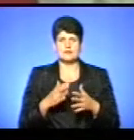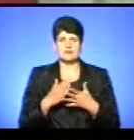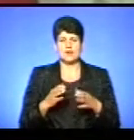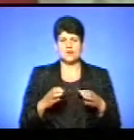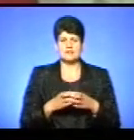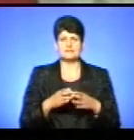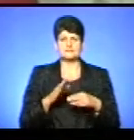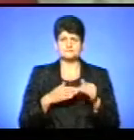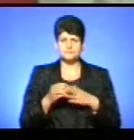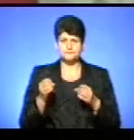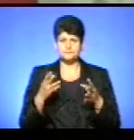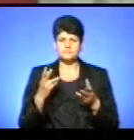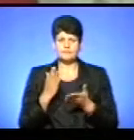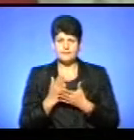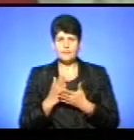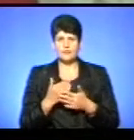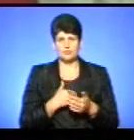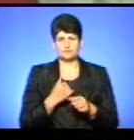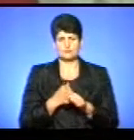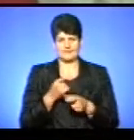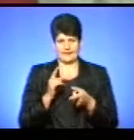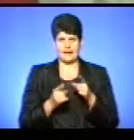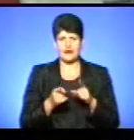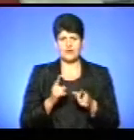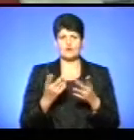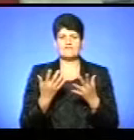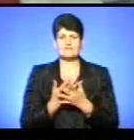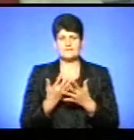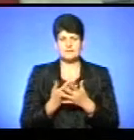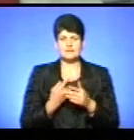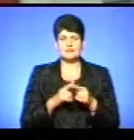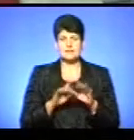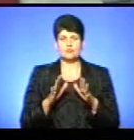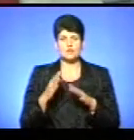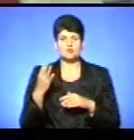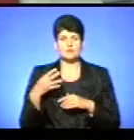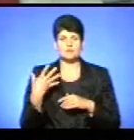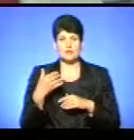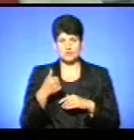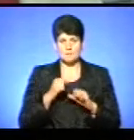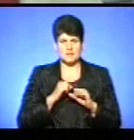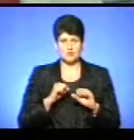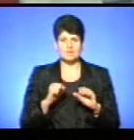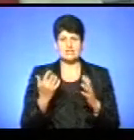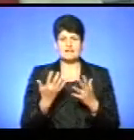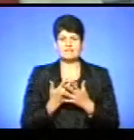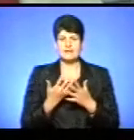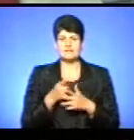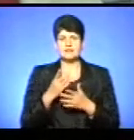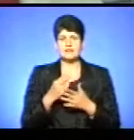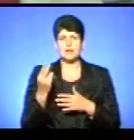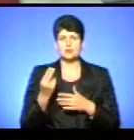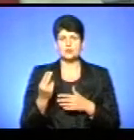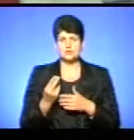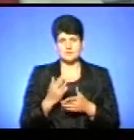це втілити, цей проект реально як фільм. Це є подія 45-го року, патріотичний фільм. Він є художній,